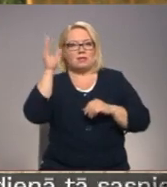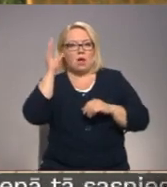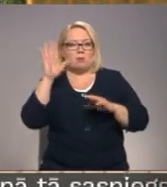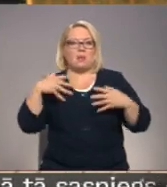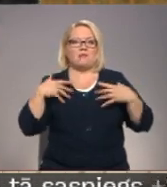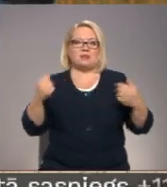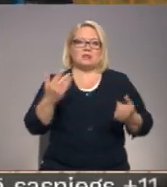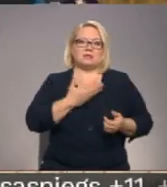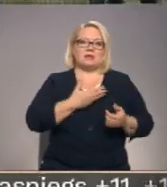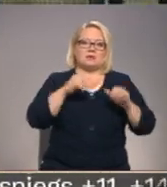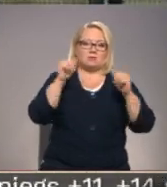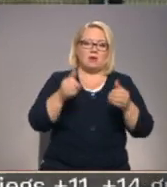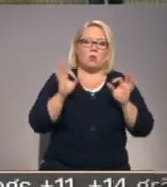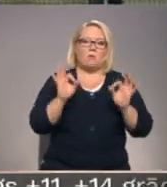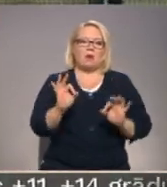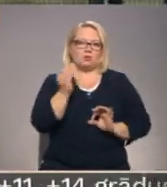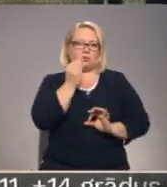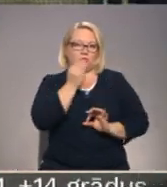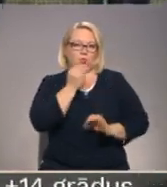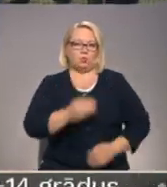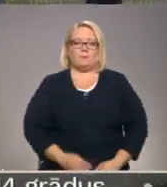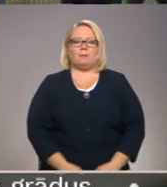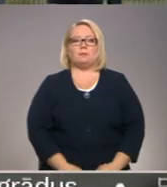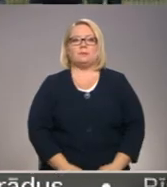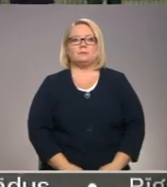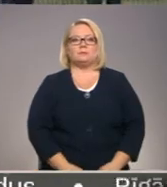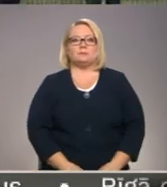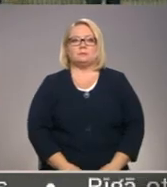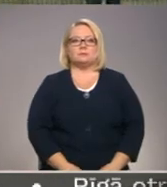par veselīgu dzīvesveidu un pareizu uzturu. Solvita Demanta, Andrejs Kulīgins, Kurzemes televīzija.